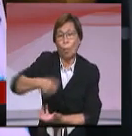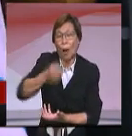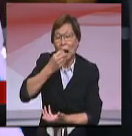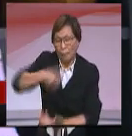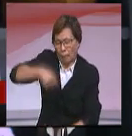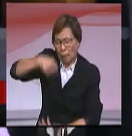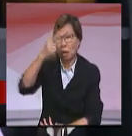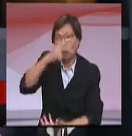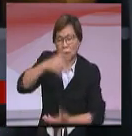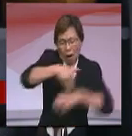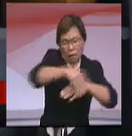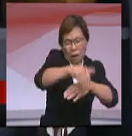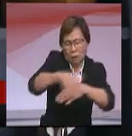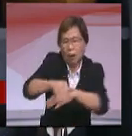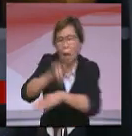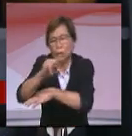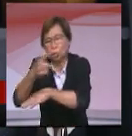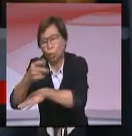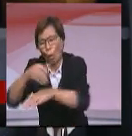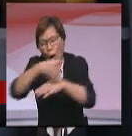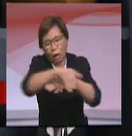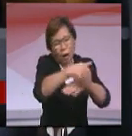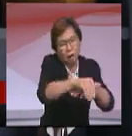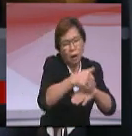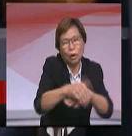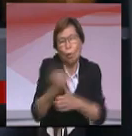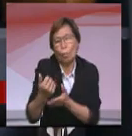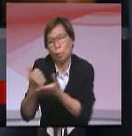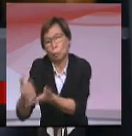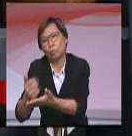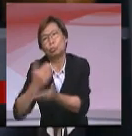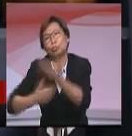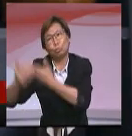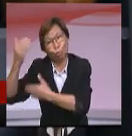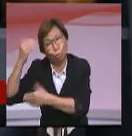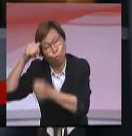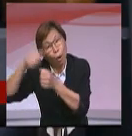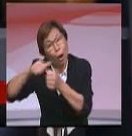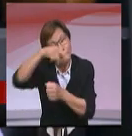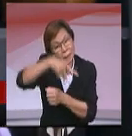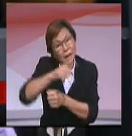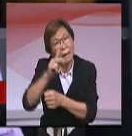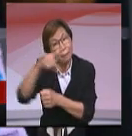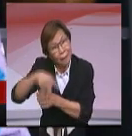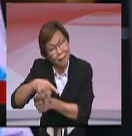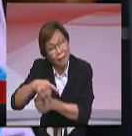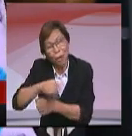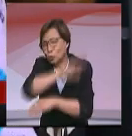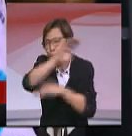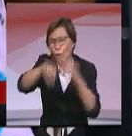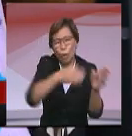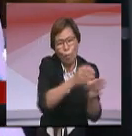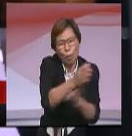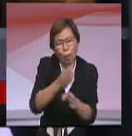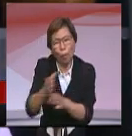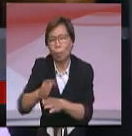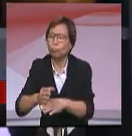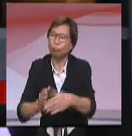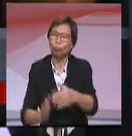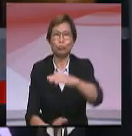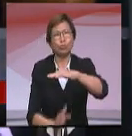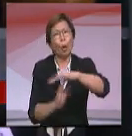kerajaan, oleh NGO dan sebagainya untuk membantu kerana semua sektor dan sebagainya tidak dibenarkan